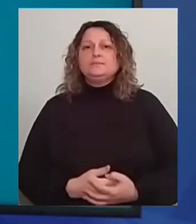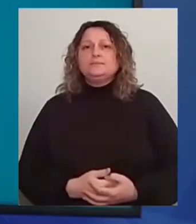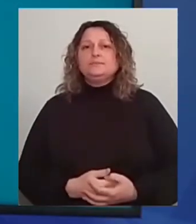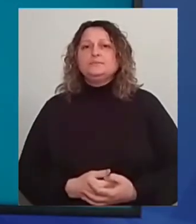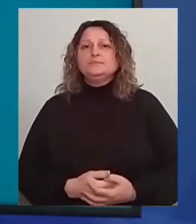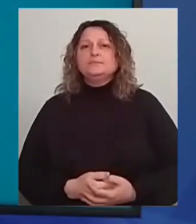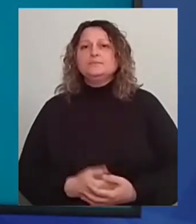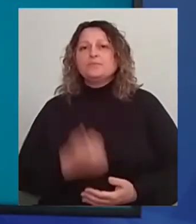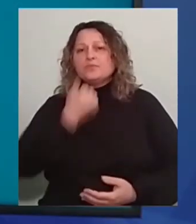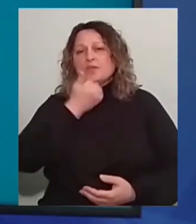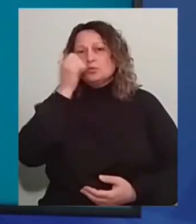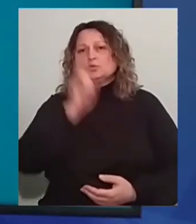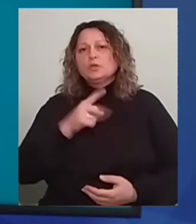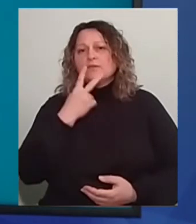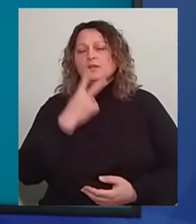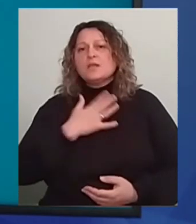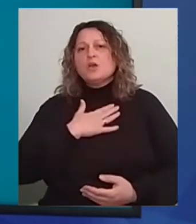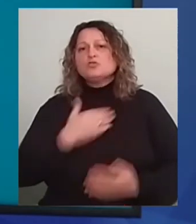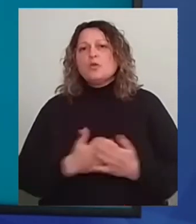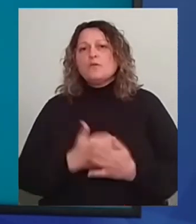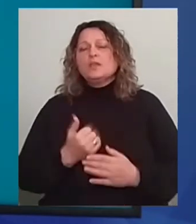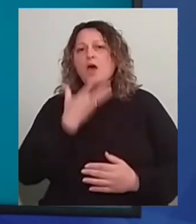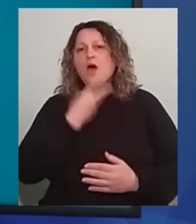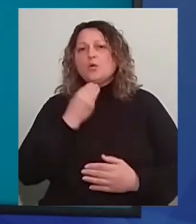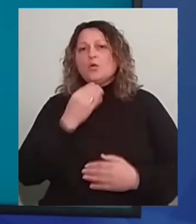Дякую, що дивилися наші новини і гарного вам вечора.